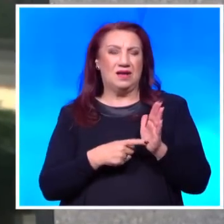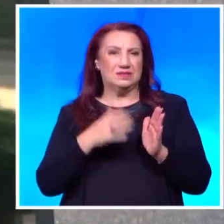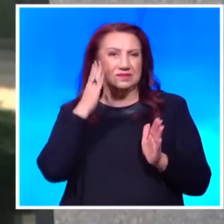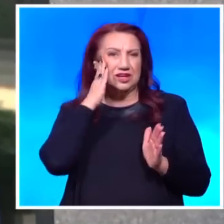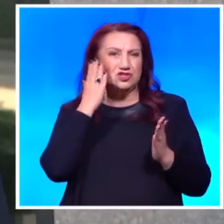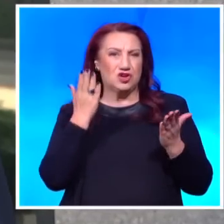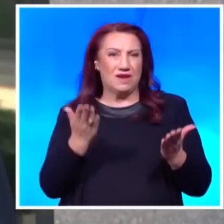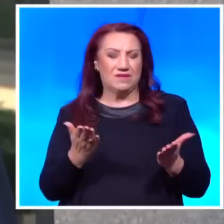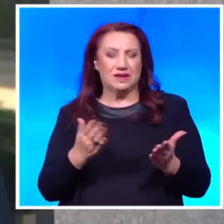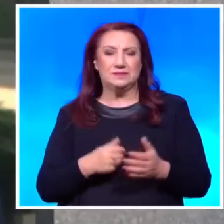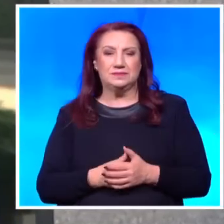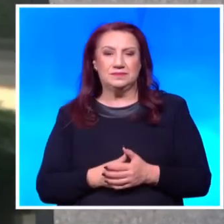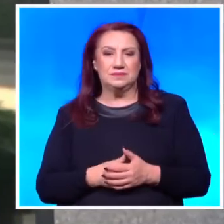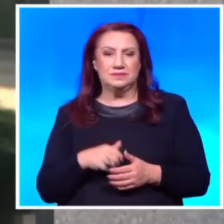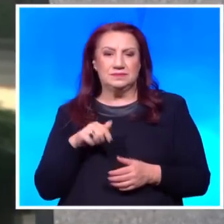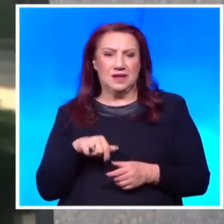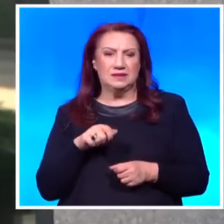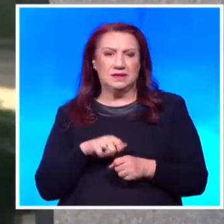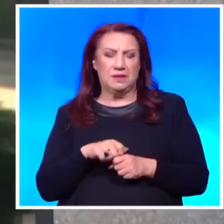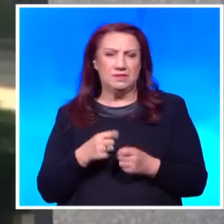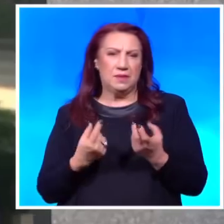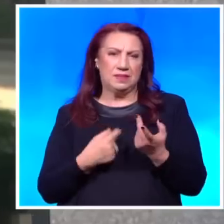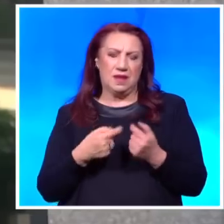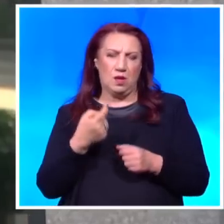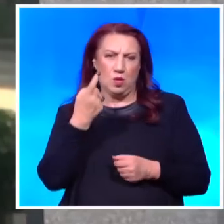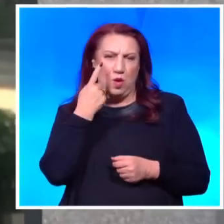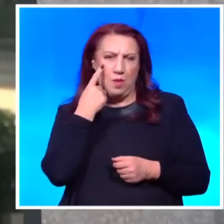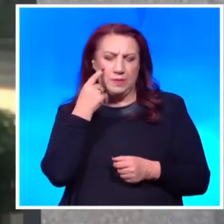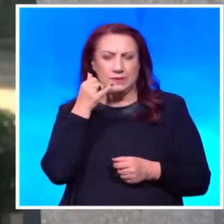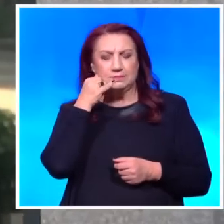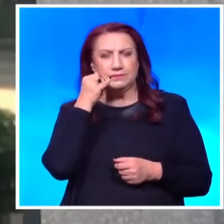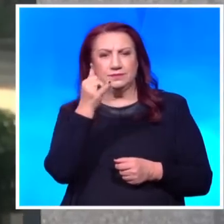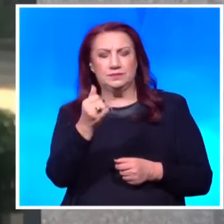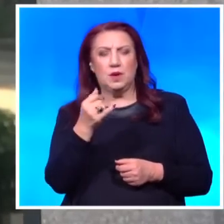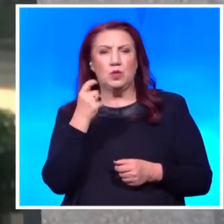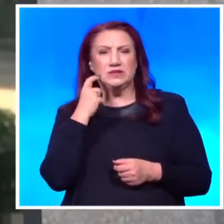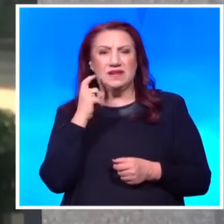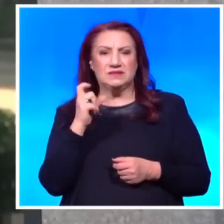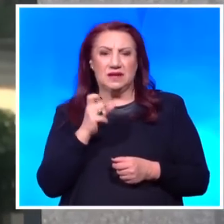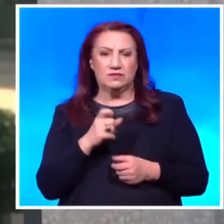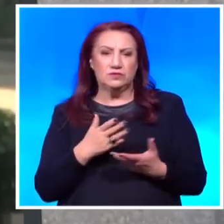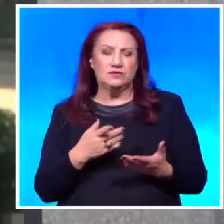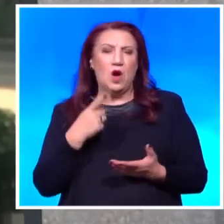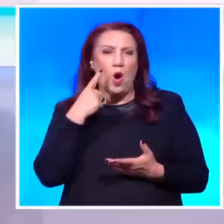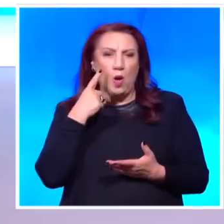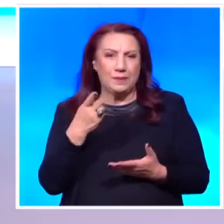И днес направихме няколко опита да се свържим и да потърсим коментар от Борислав Сарафов. Опитите ни до този момент са